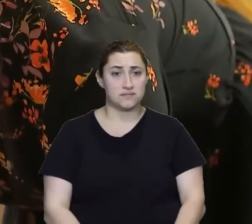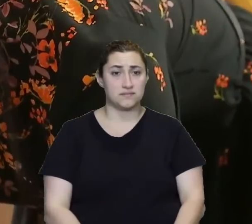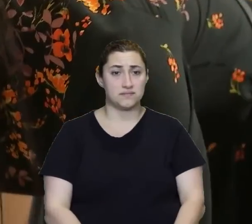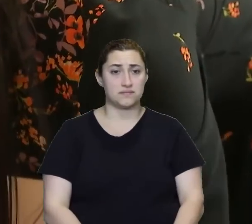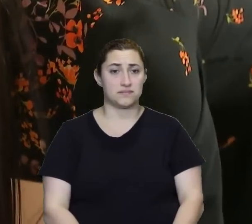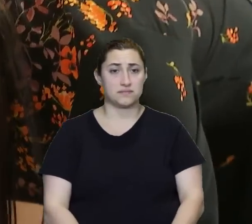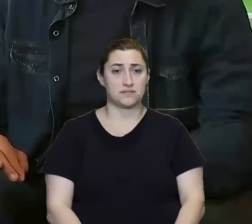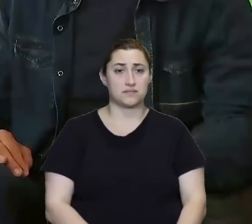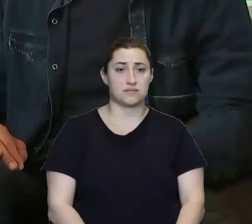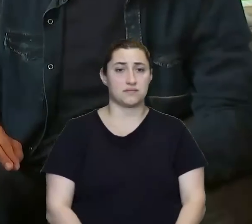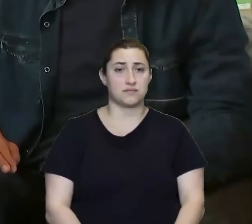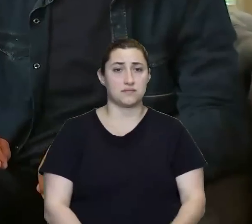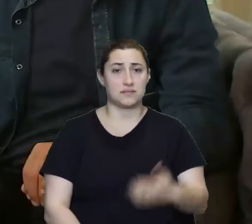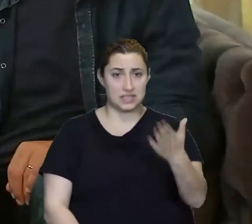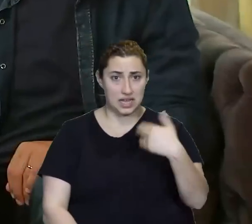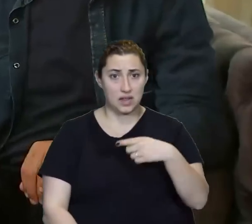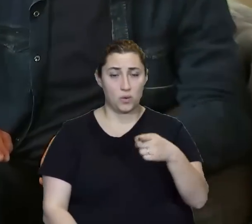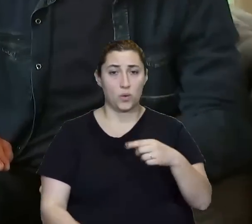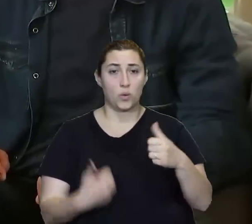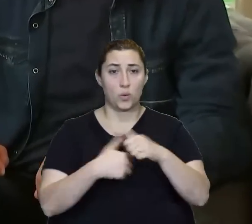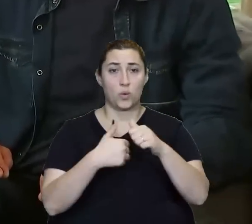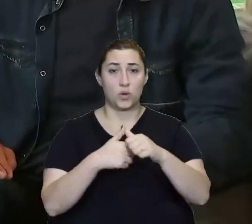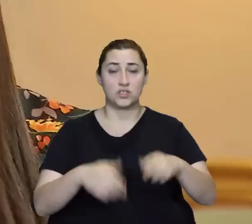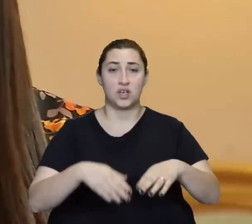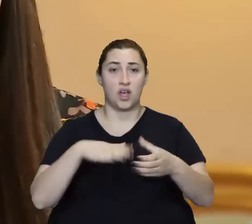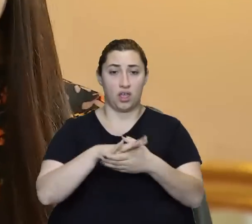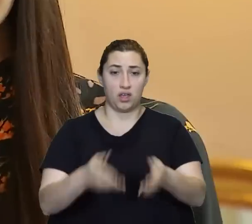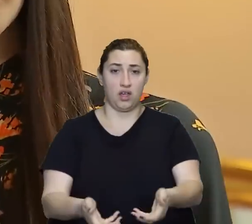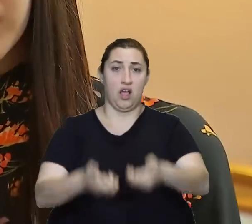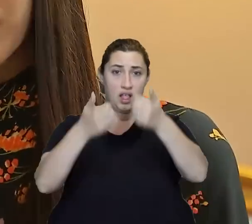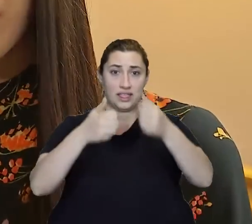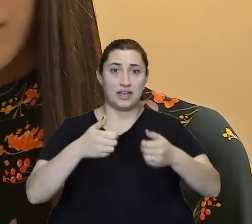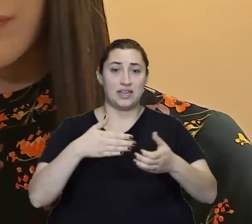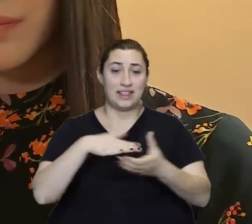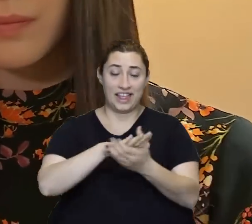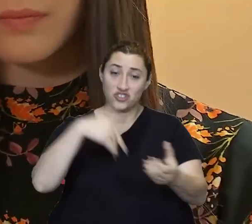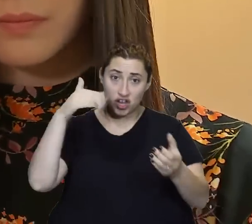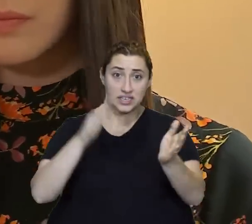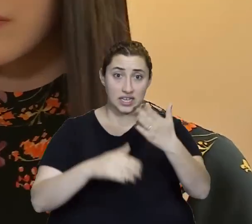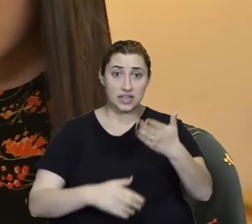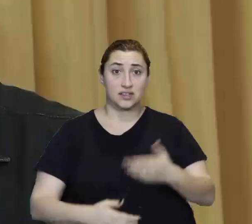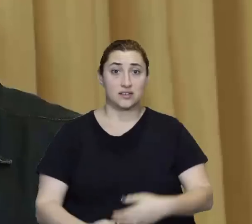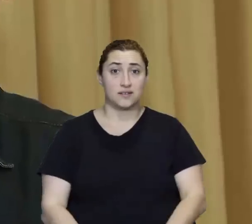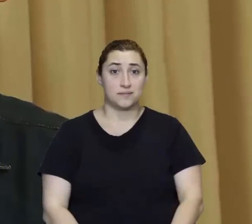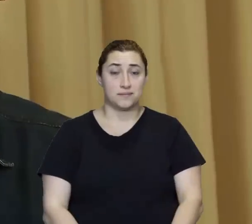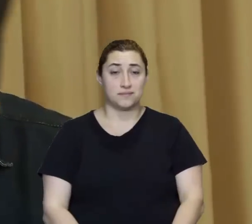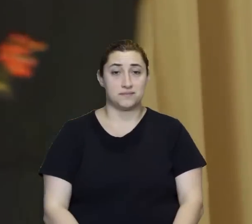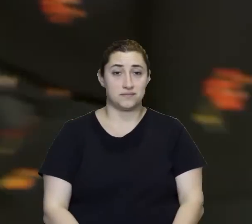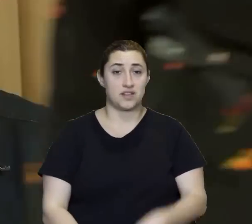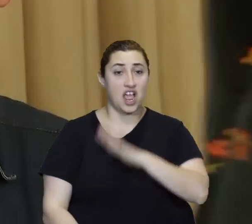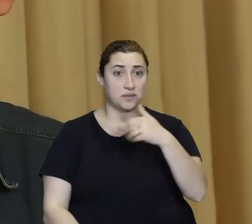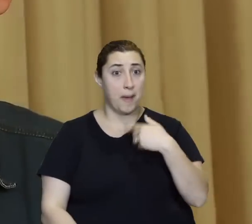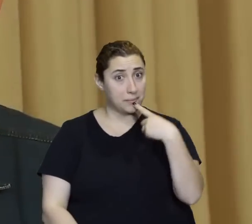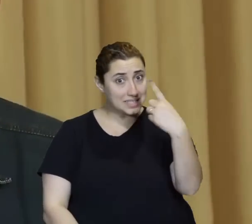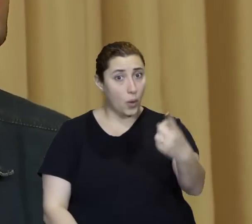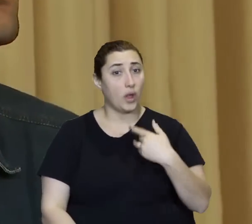kenara çekti. Gel bakayım şuraya, kaldır kocanın ayaklarını. Terliklerini de çıkar, hadi. Her şeyi